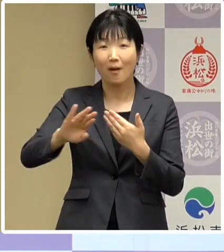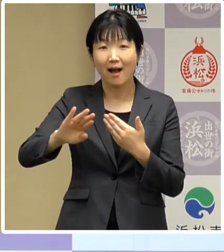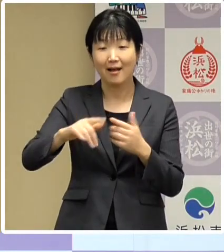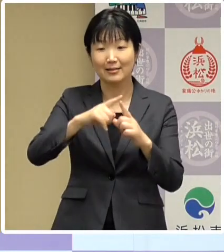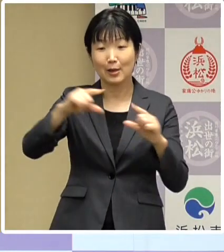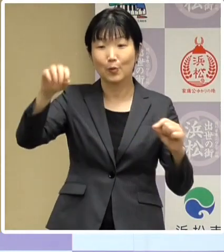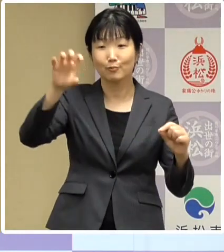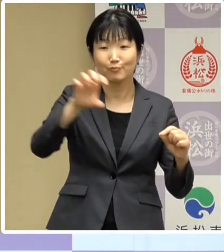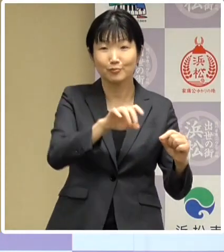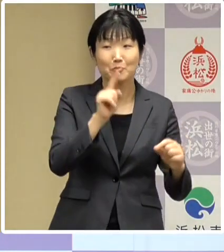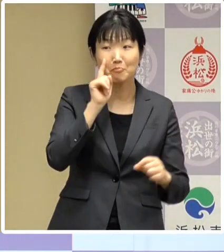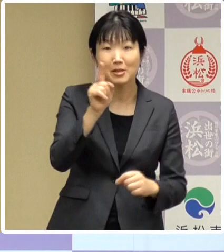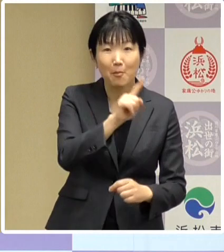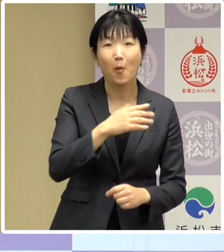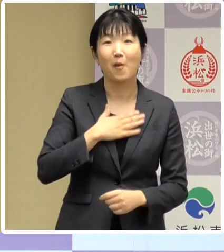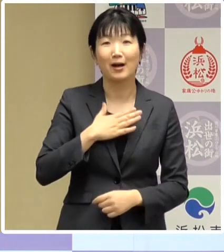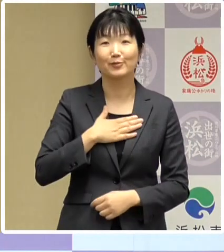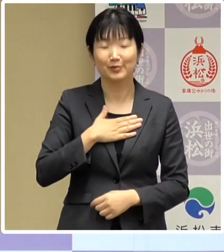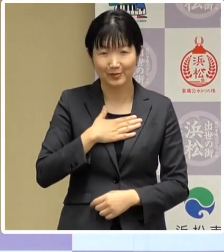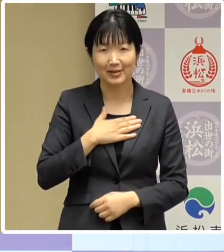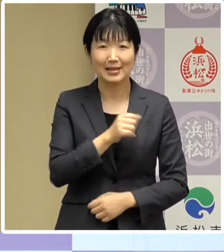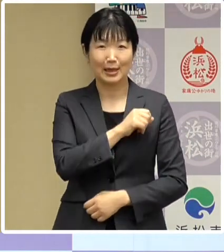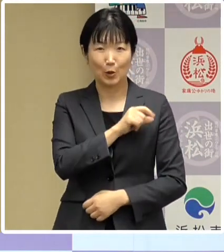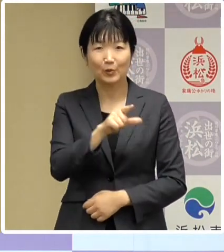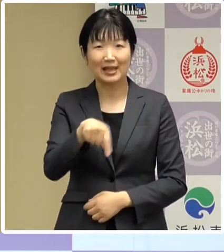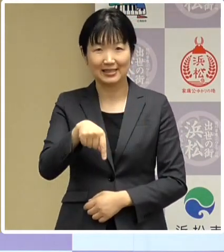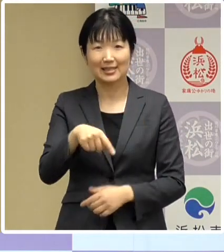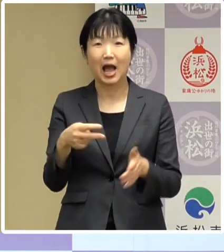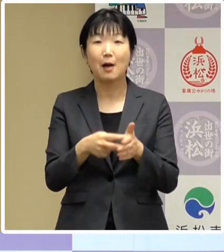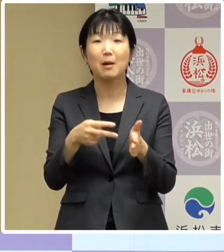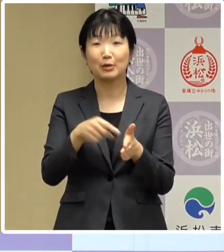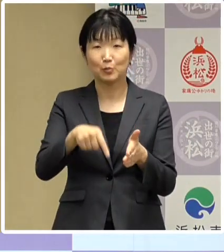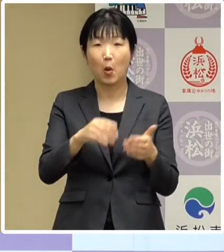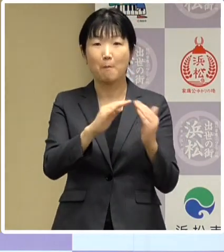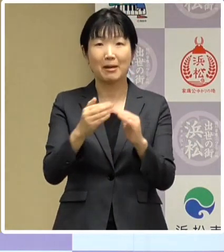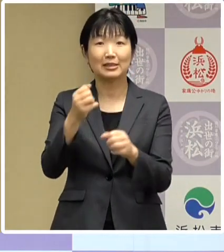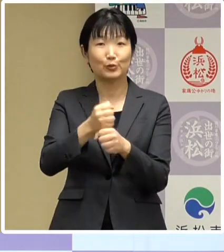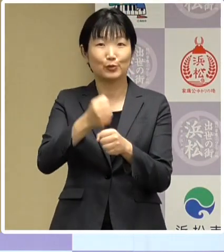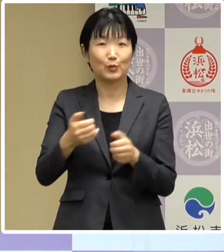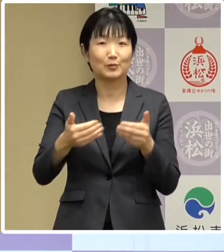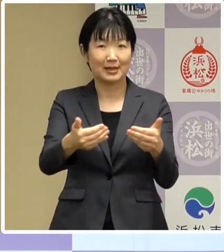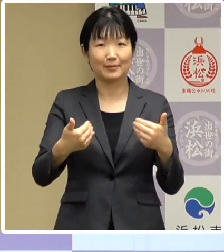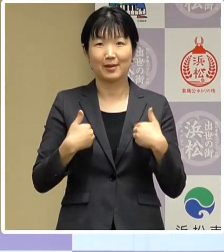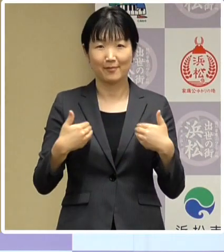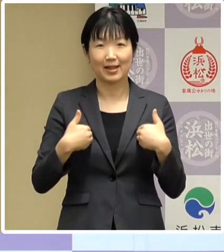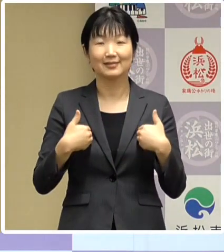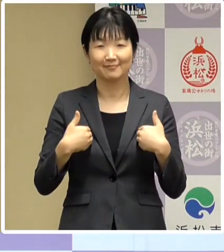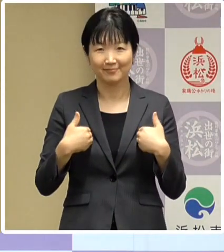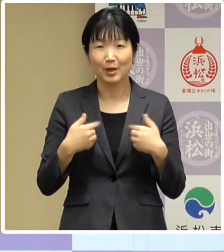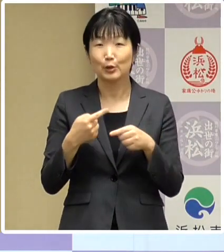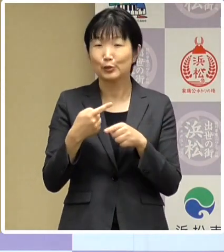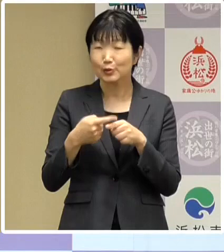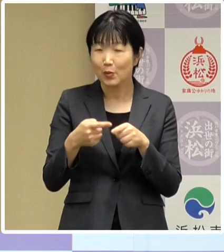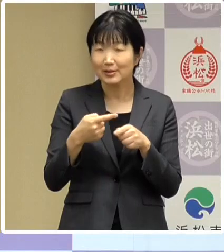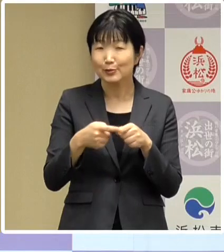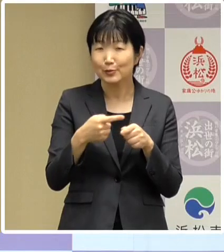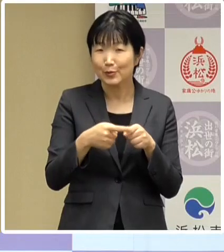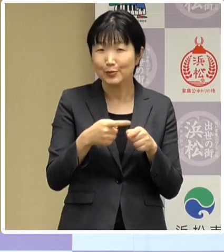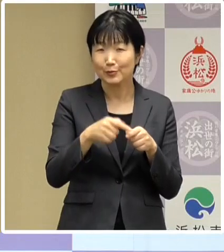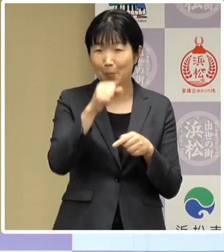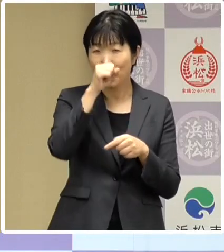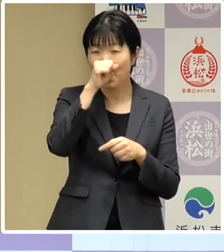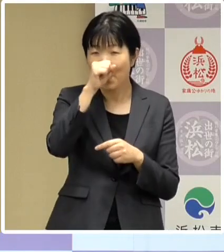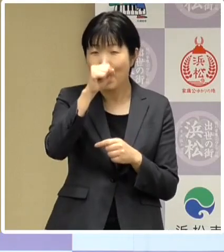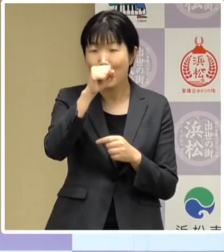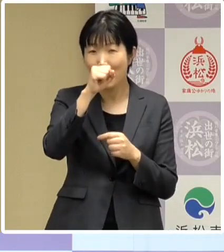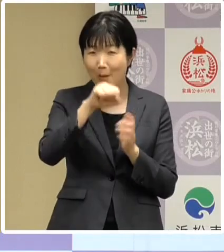あ、そういう意味では我々もそれを積極的に活用して今まちづくりをしていると、まあ、その成果もまあ少しずつではありますけれども出始